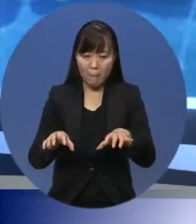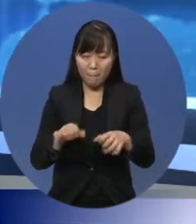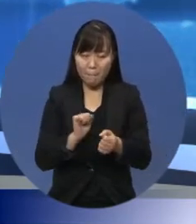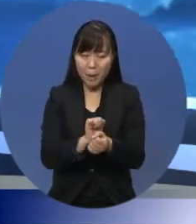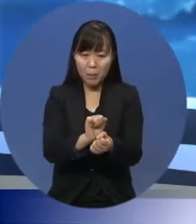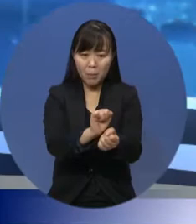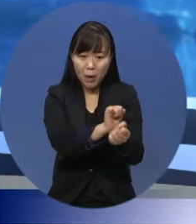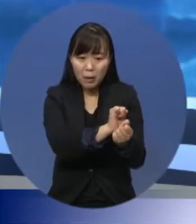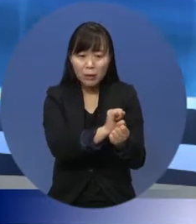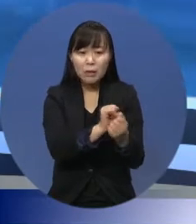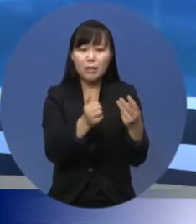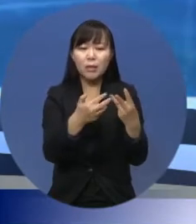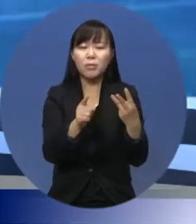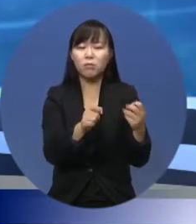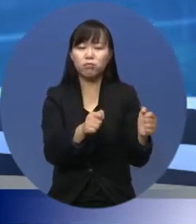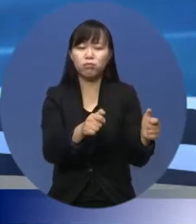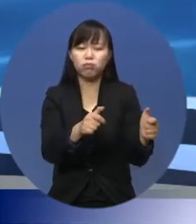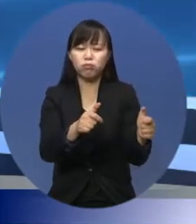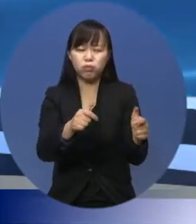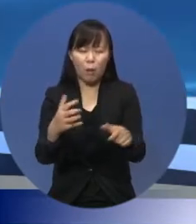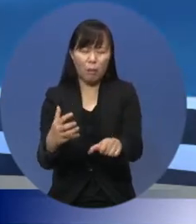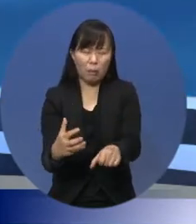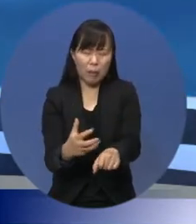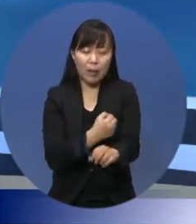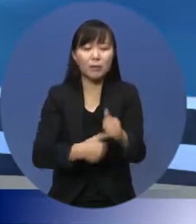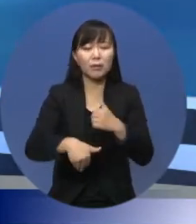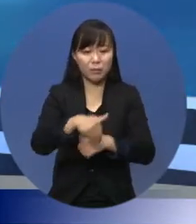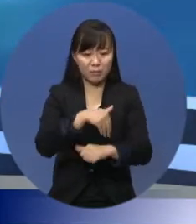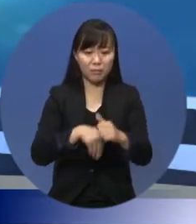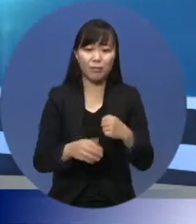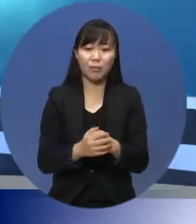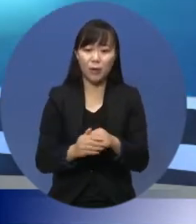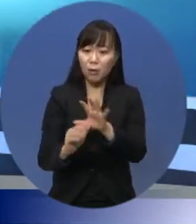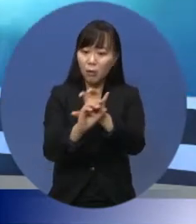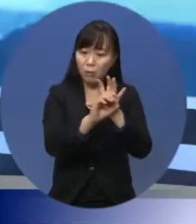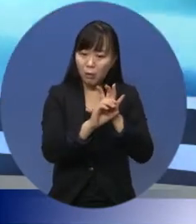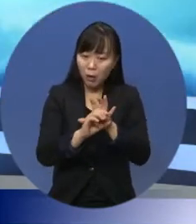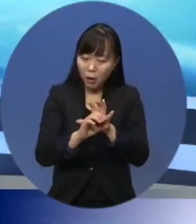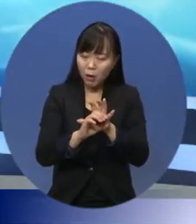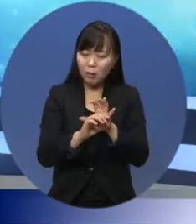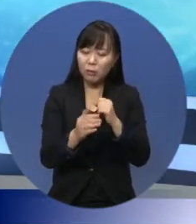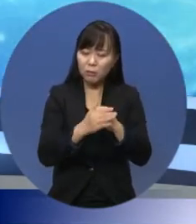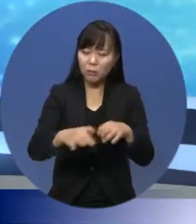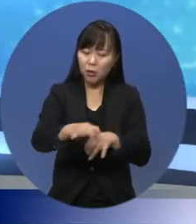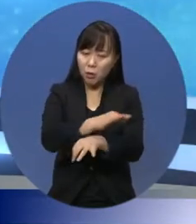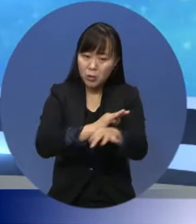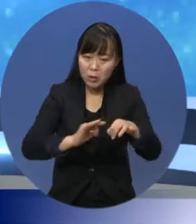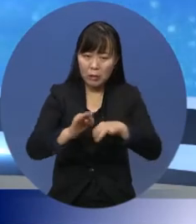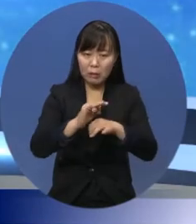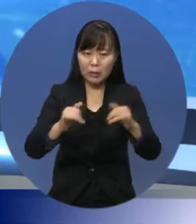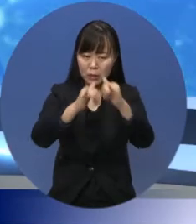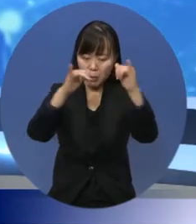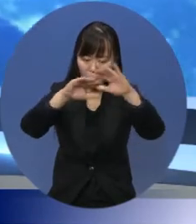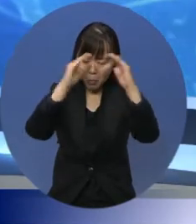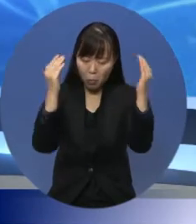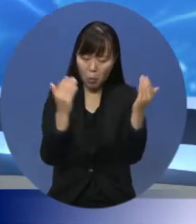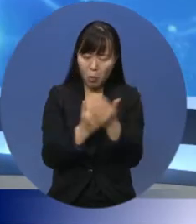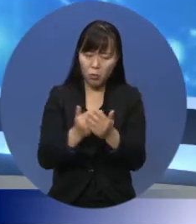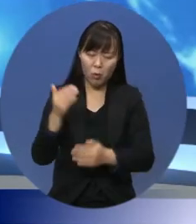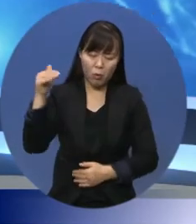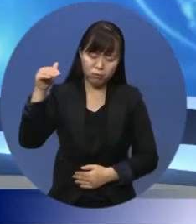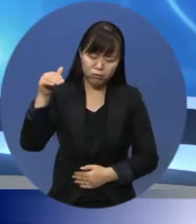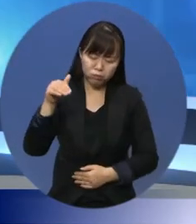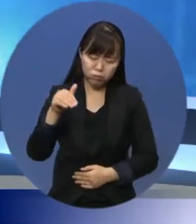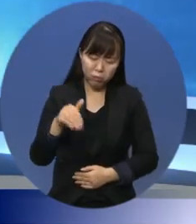이어지며 3차 대유행이 심각한 상황인데요. 코로나19가 계속되면 경제와 사회 전반의 침체가